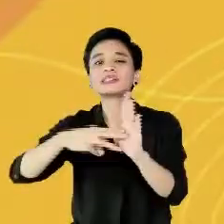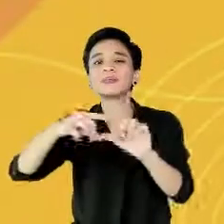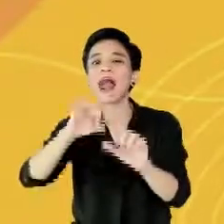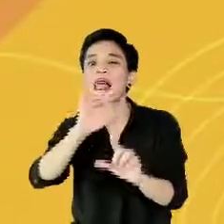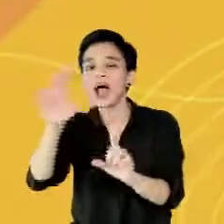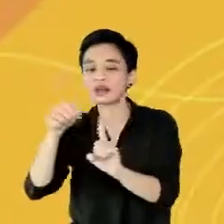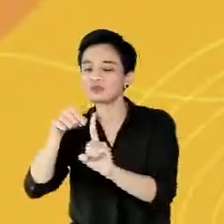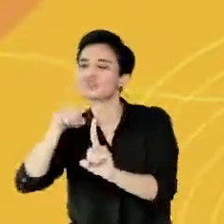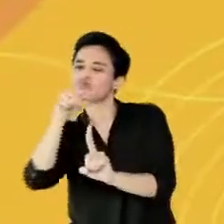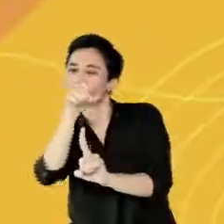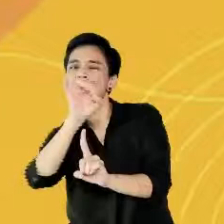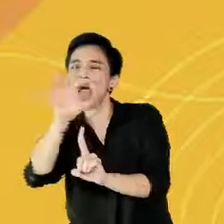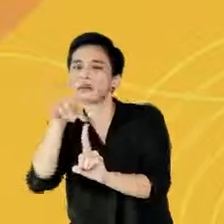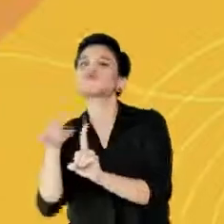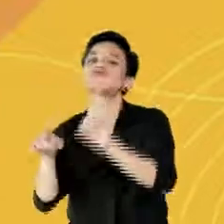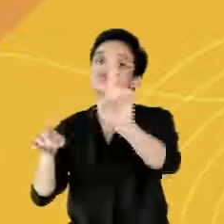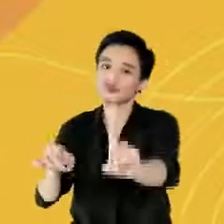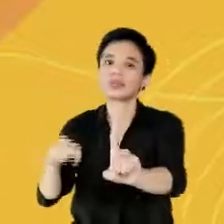kemudian